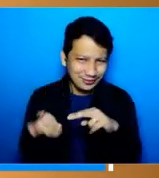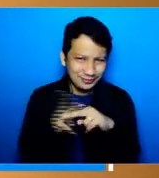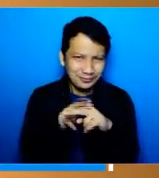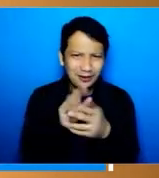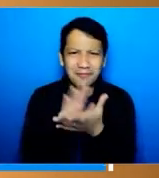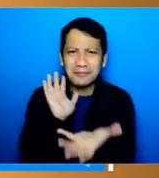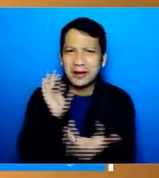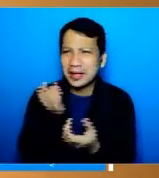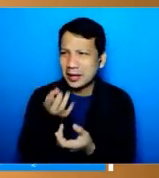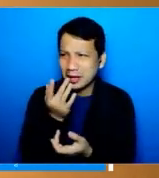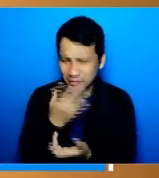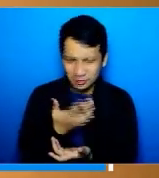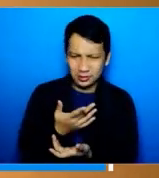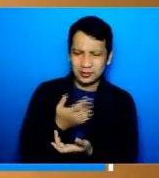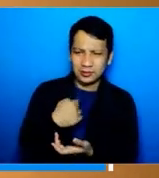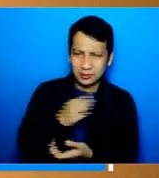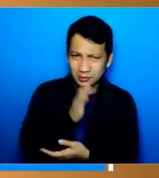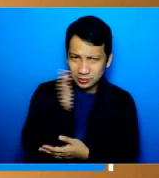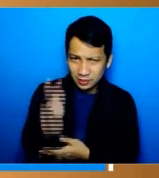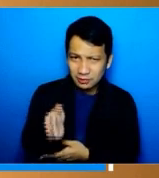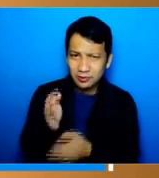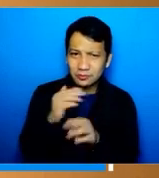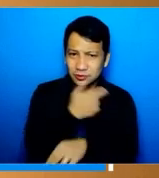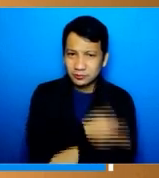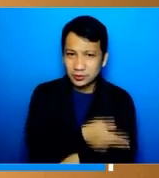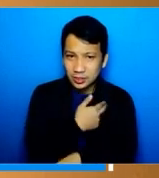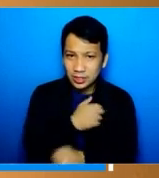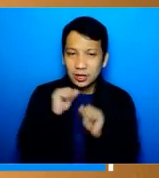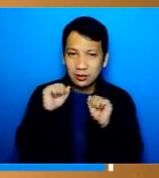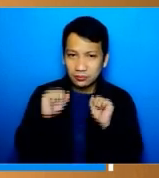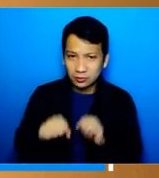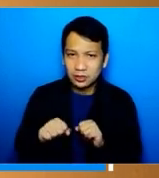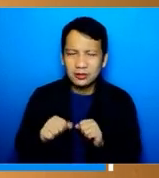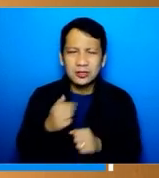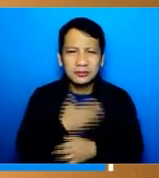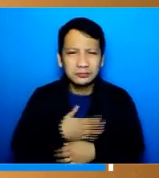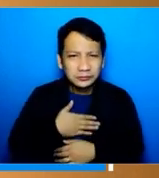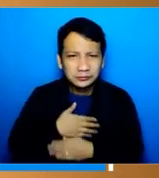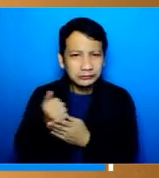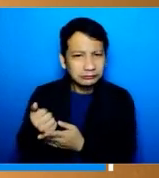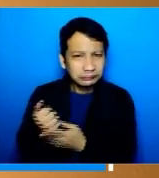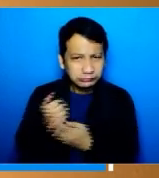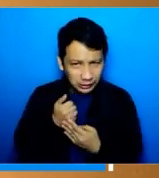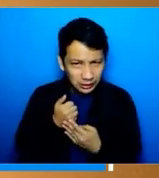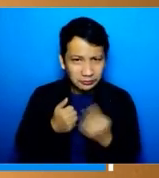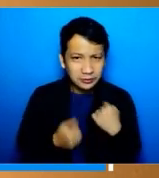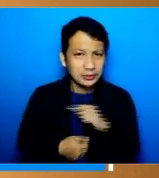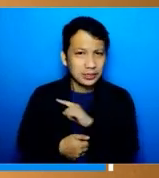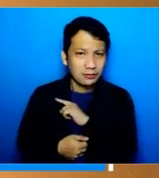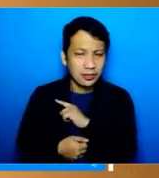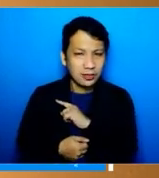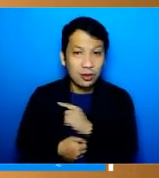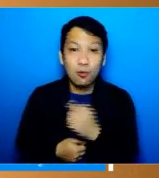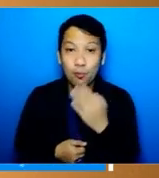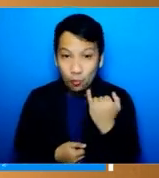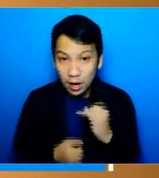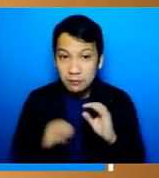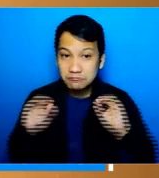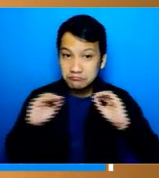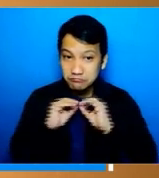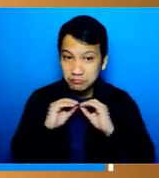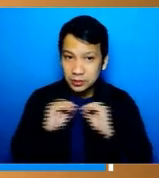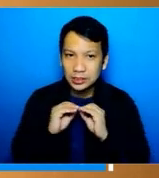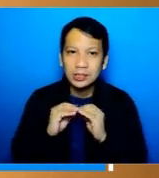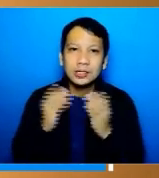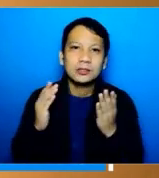Kaya nga kami lumalapit sa mga ospital, sa mga ano, na sana makatulong man sila, sana sila sa amin. Lalo nilang kami nilulubog,